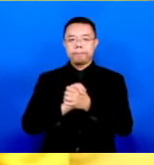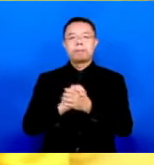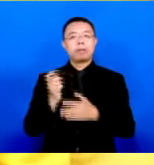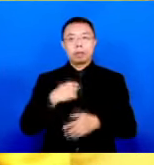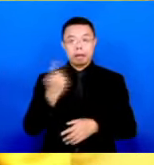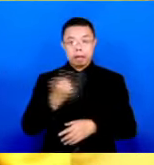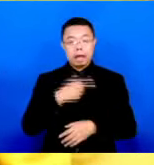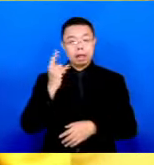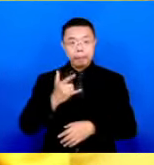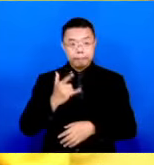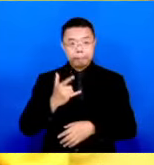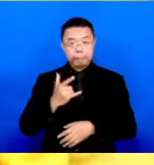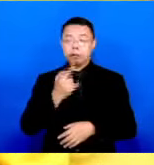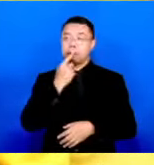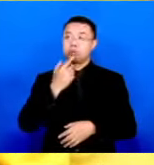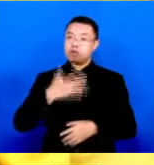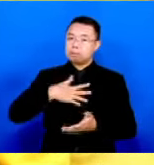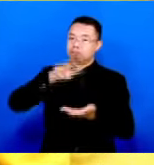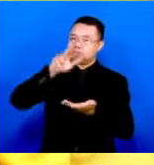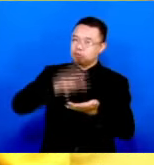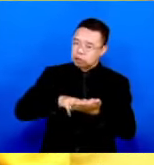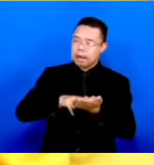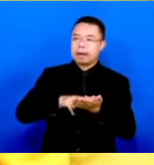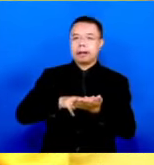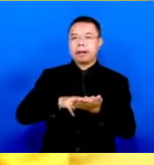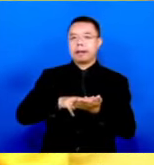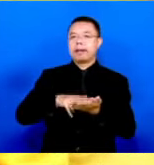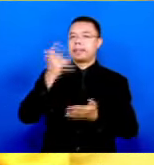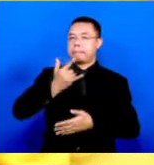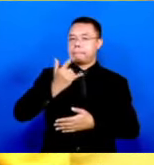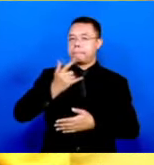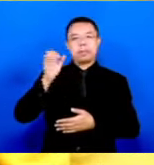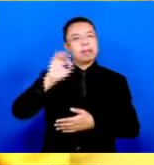Kita tetap mempunyai komitmen tidak berubah,